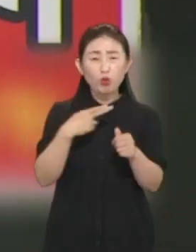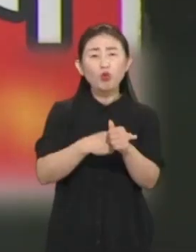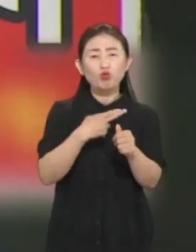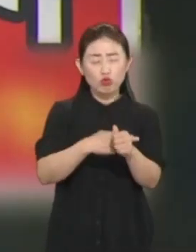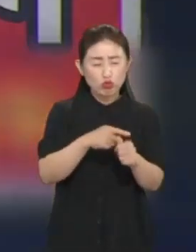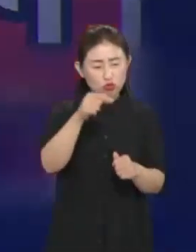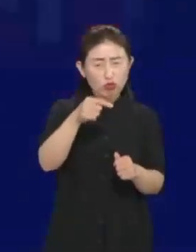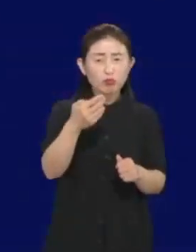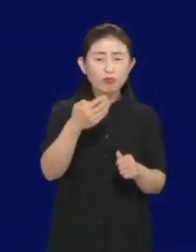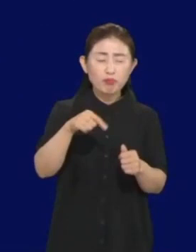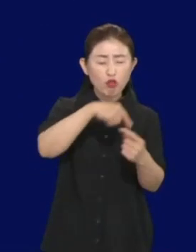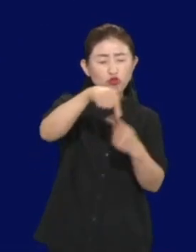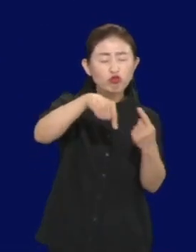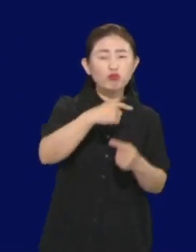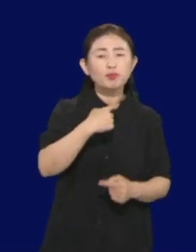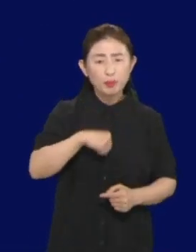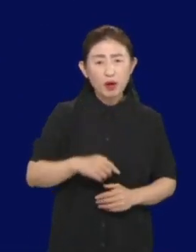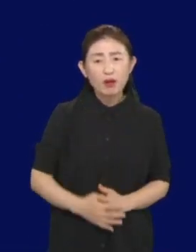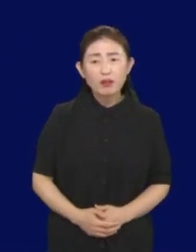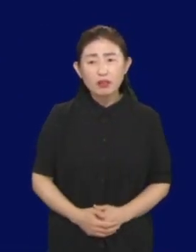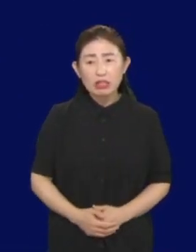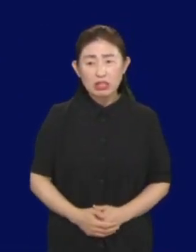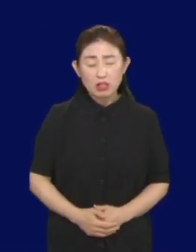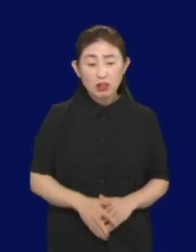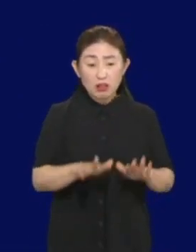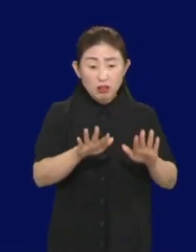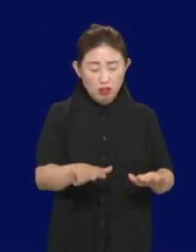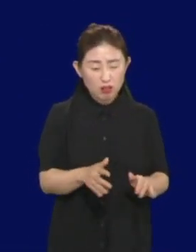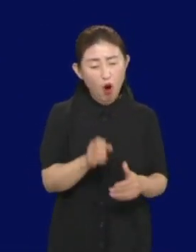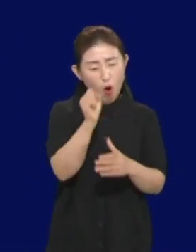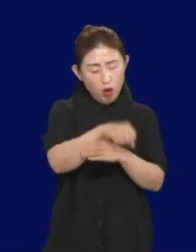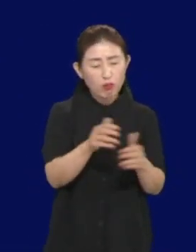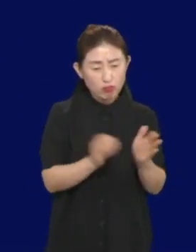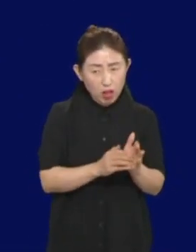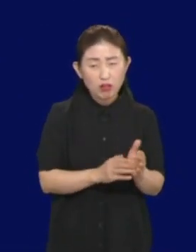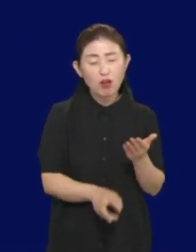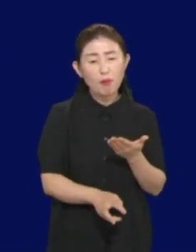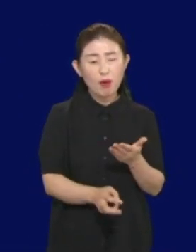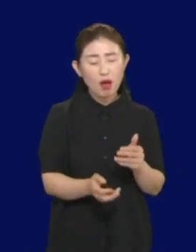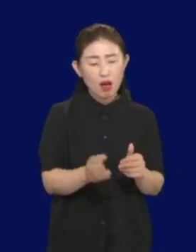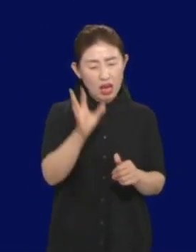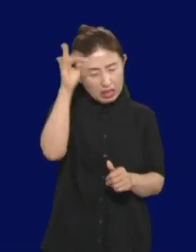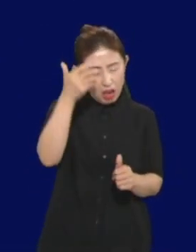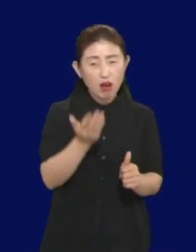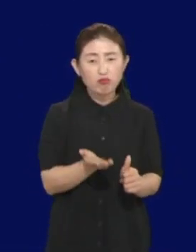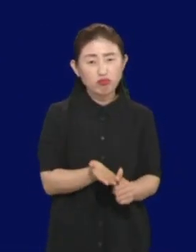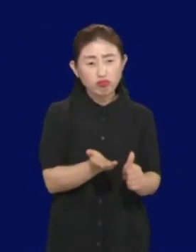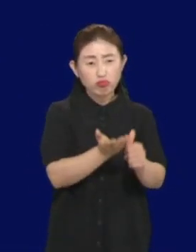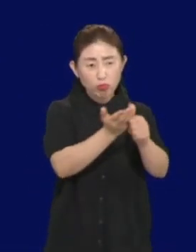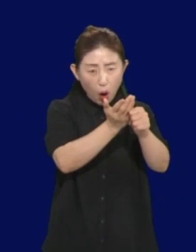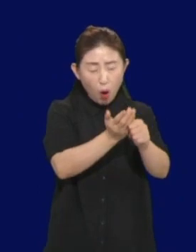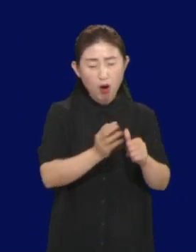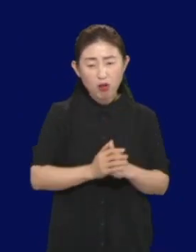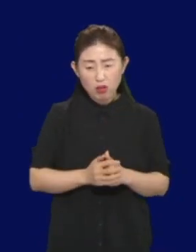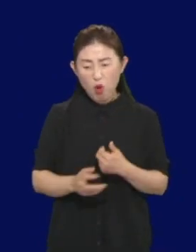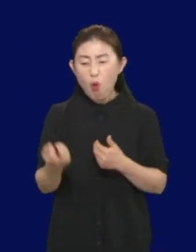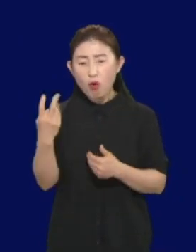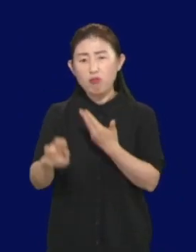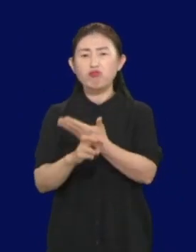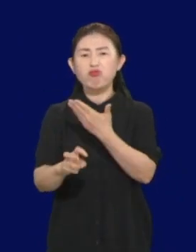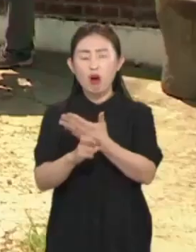곳입니다. 불법 번식장에서 출하된 개들이 합법 번식장으로 옮겨 등록 작업을 하는 이른바 택갈이를 거치는